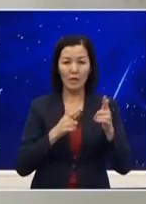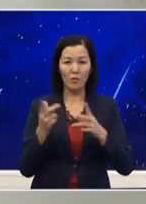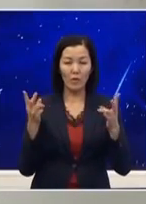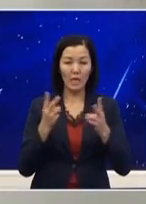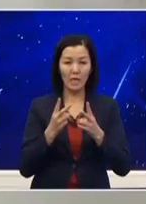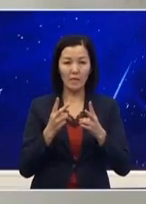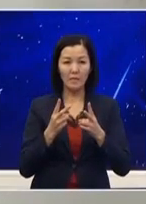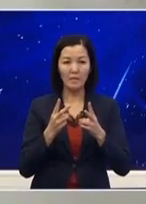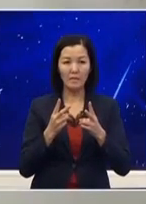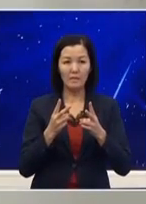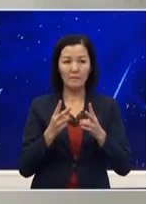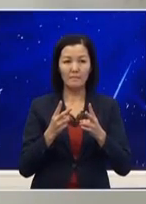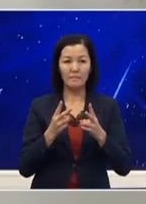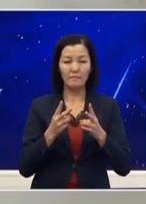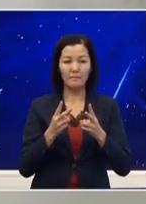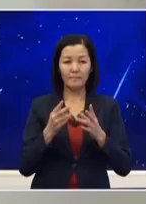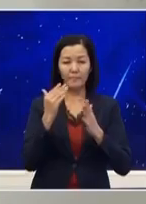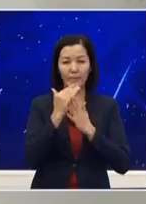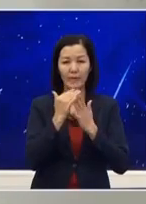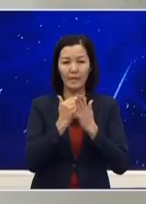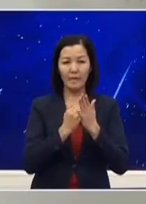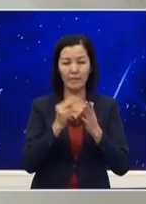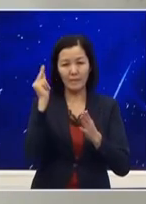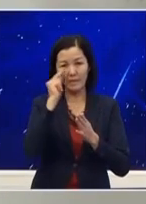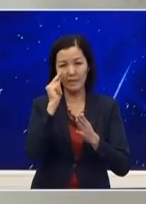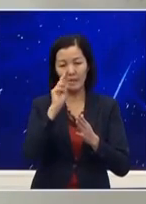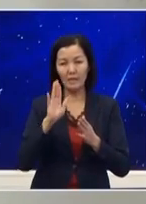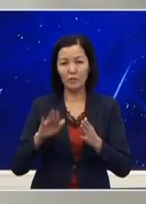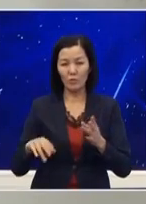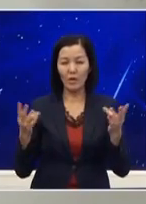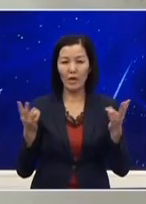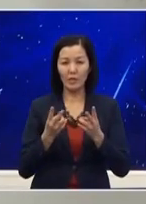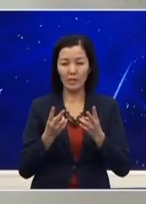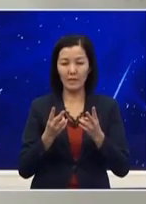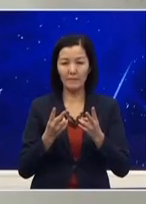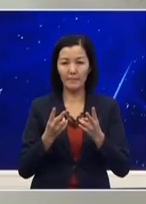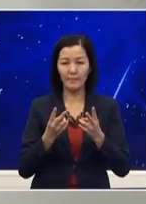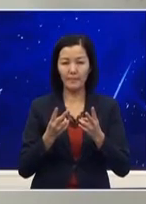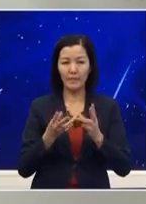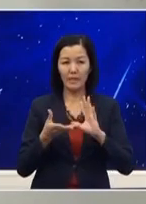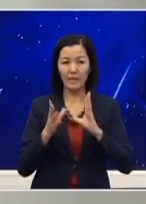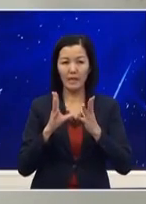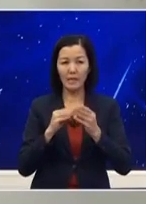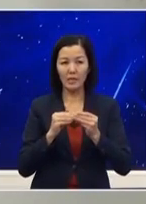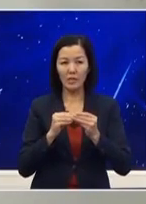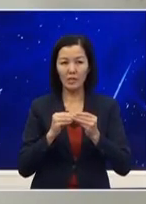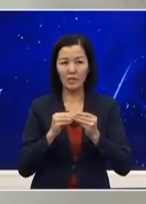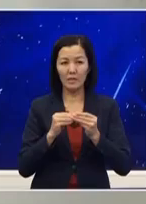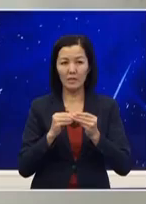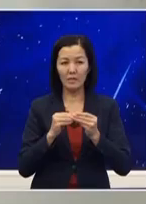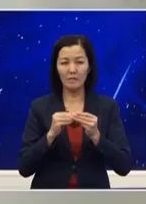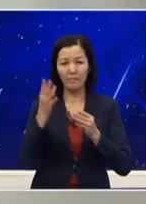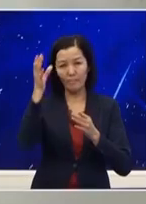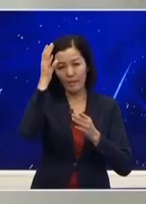осы білім беру бағдарламасын игерген соң қажетті нәтижелер, қажетті